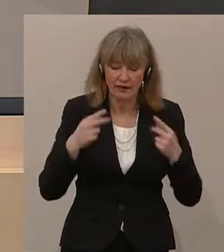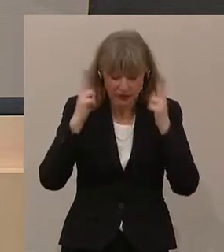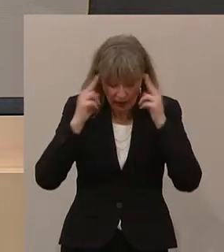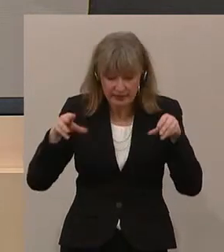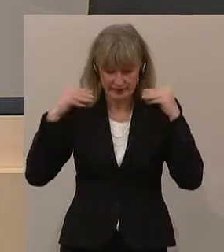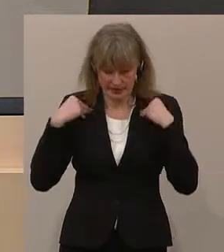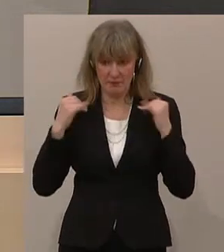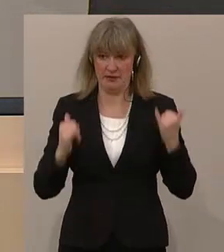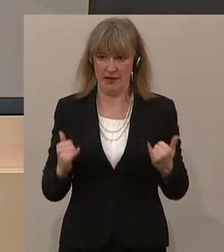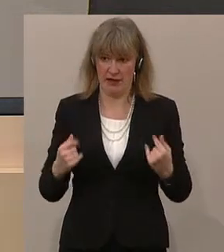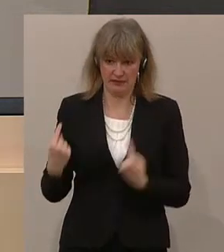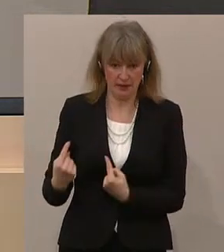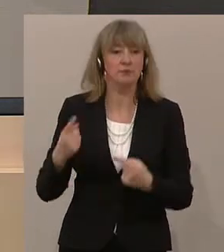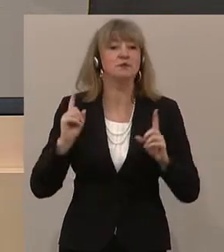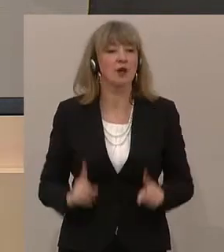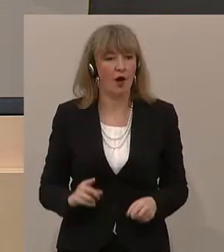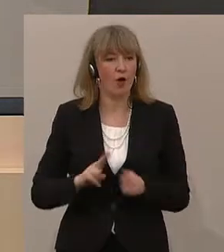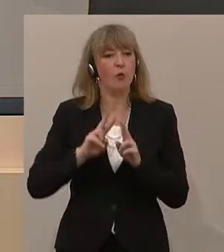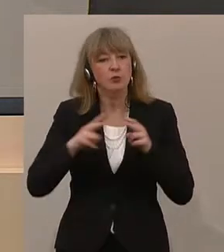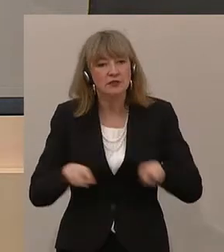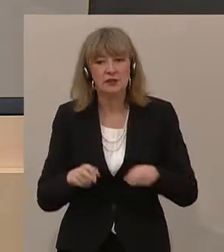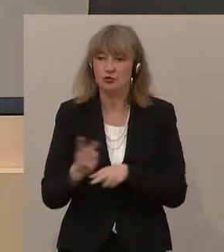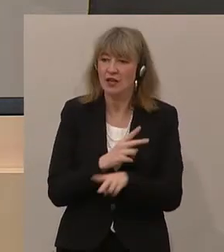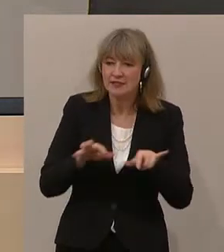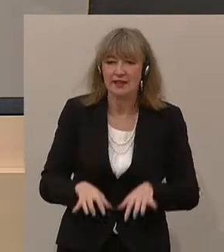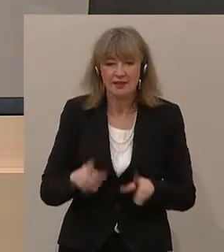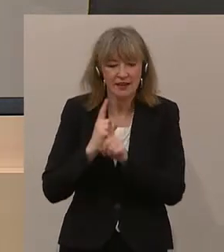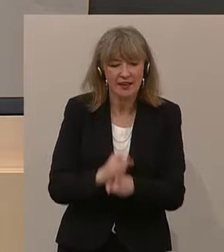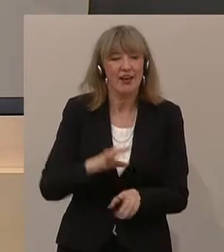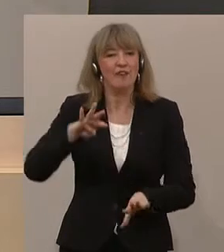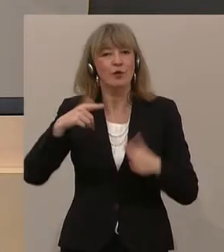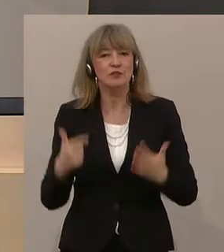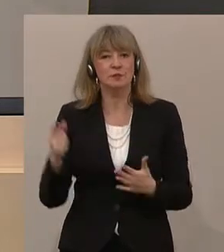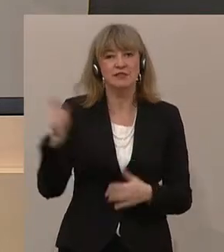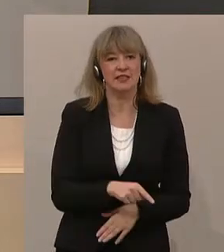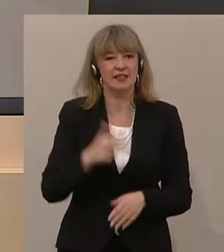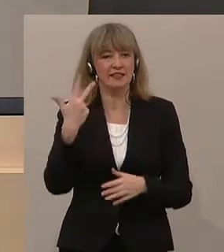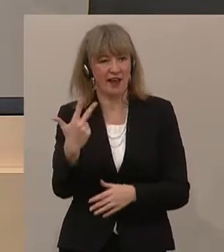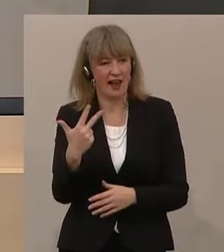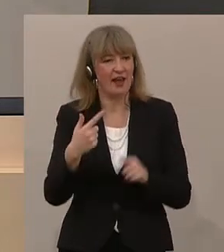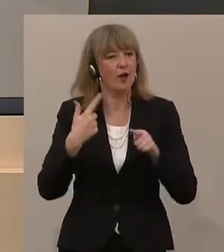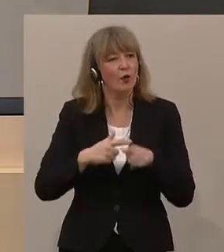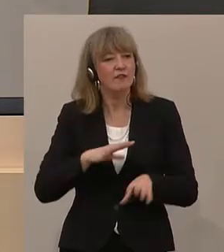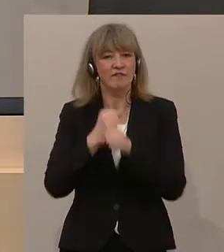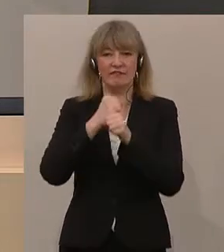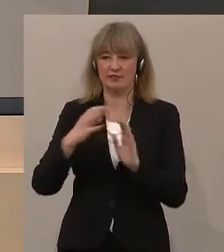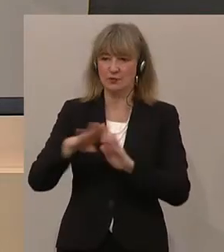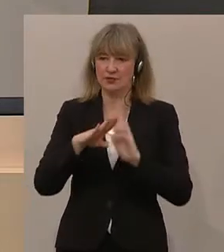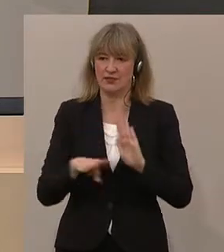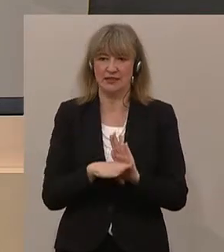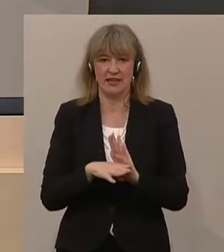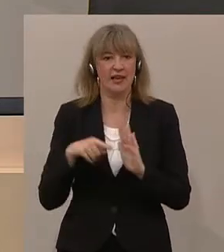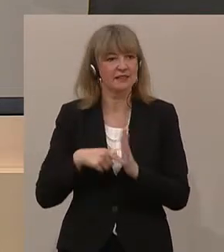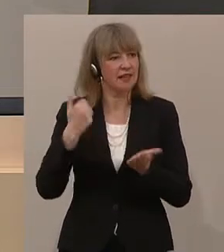und die Bundesregierung sowie die Staatssekretärin gemäß Artikel 74 Absatz 3 Bundesverfassungsgesetz